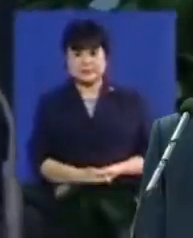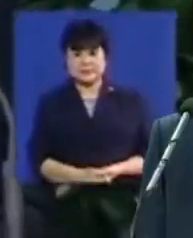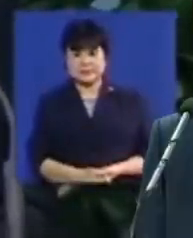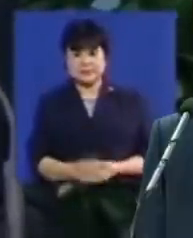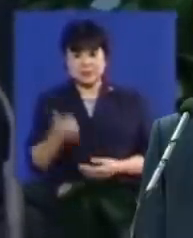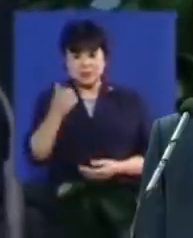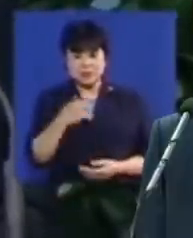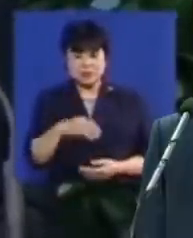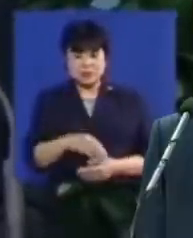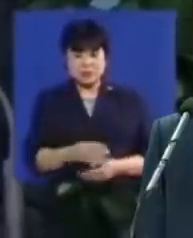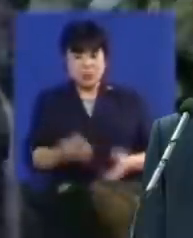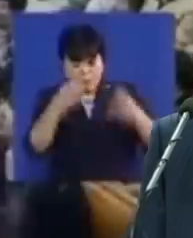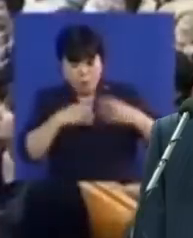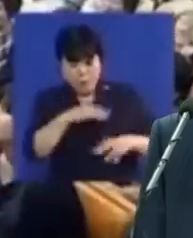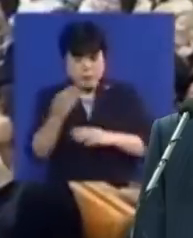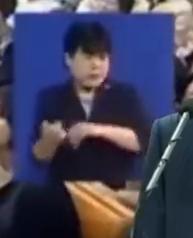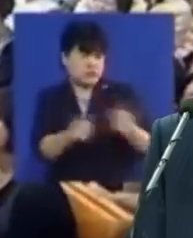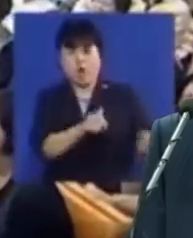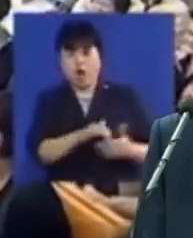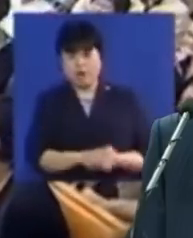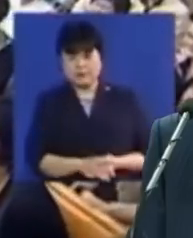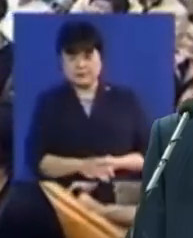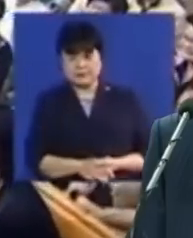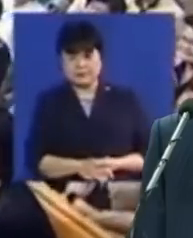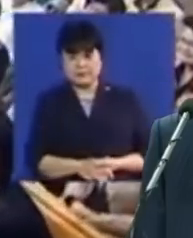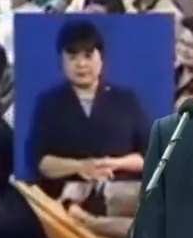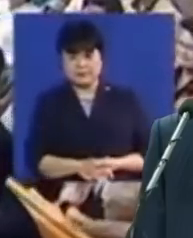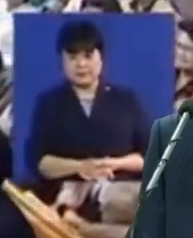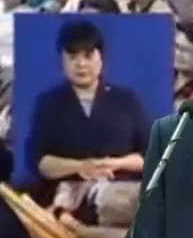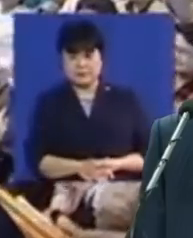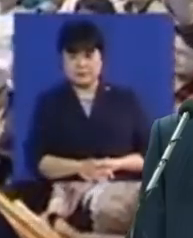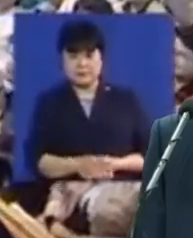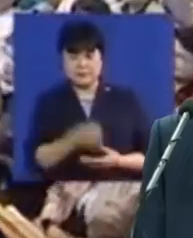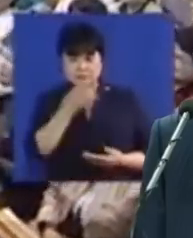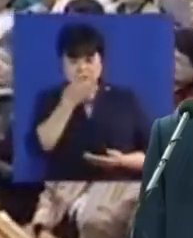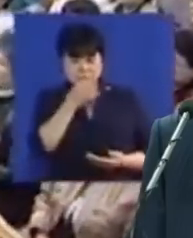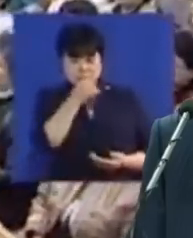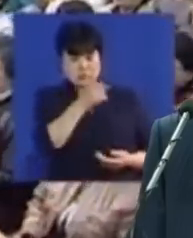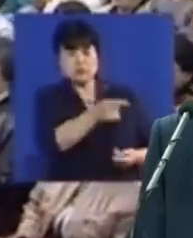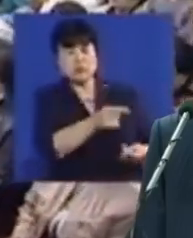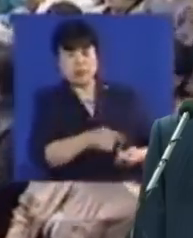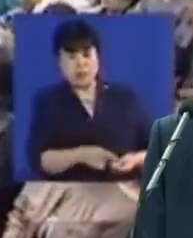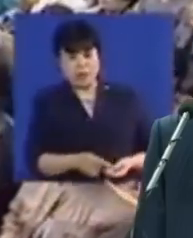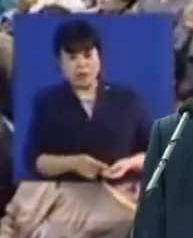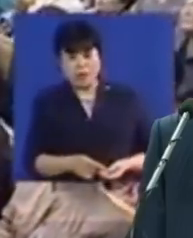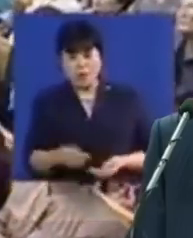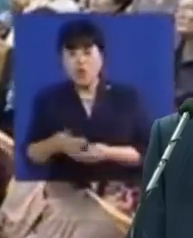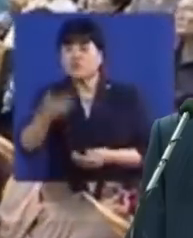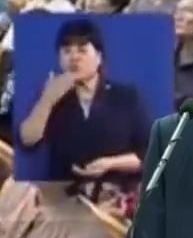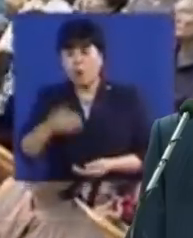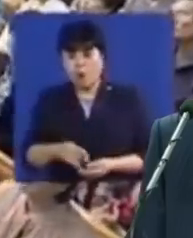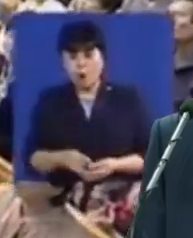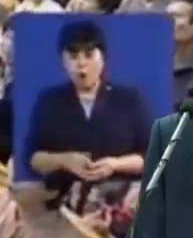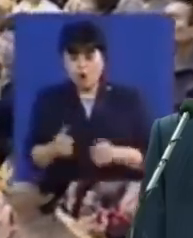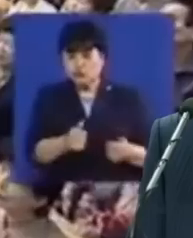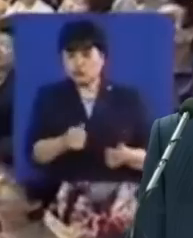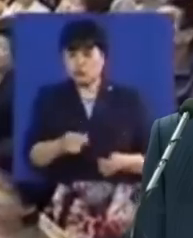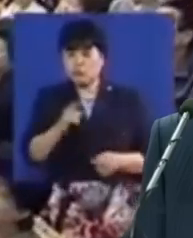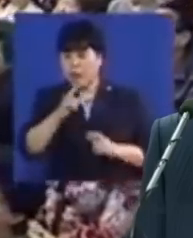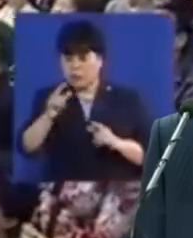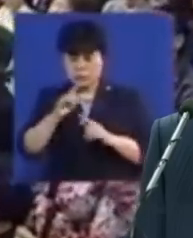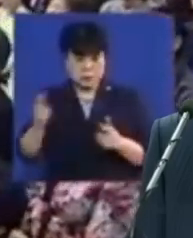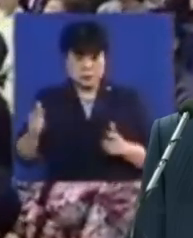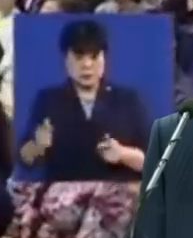누구를 다 죽이려고 그러는지. 그래서 내가 난 아무도 죽일 생각 없는데요. 그러니까 야